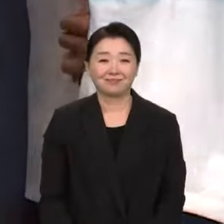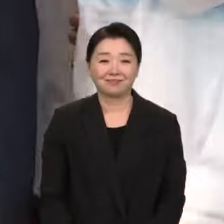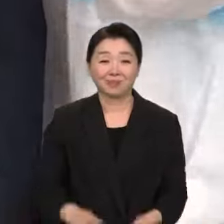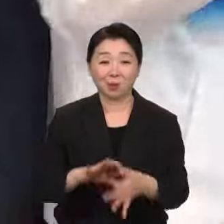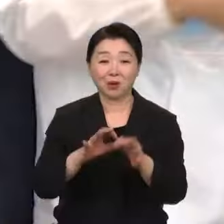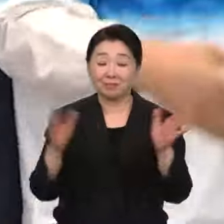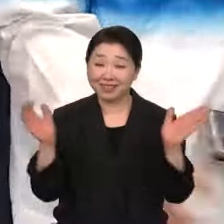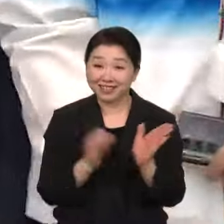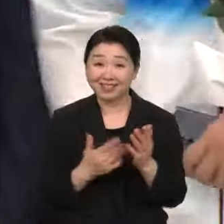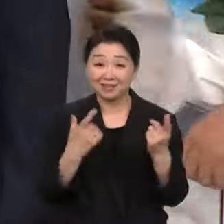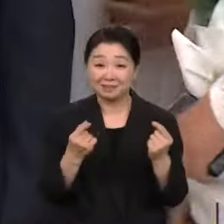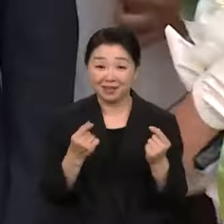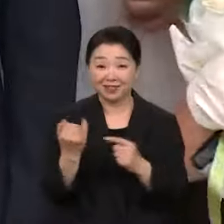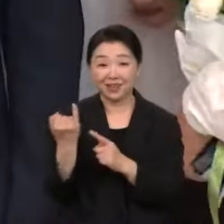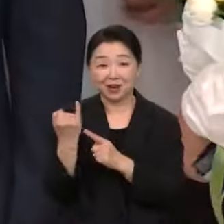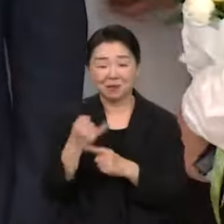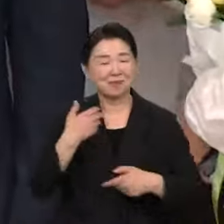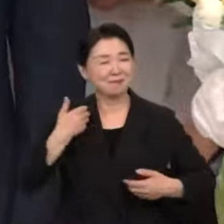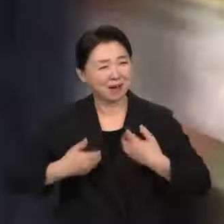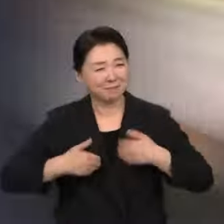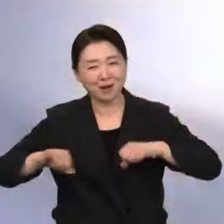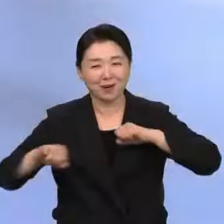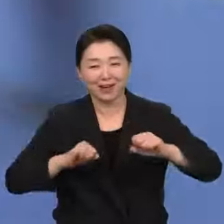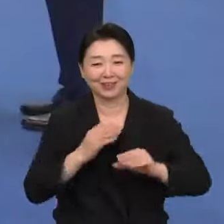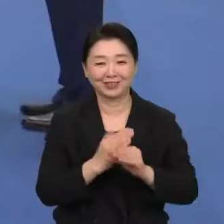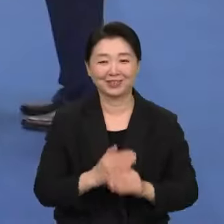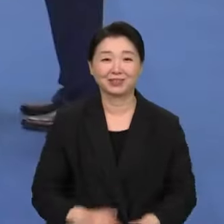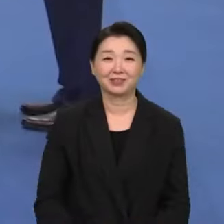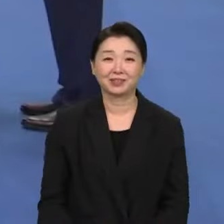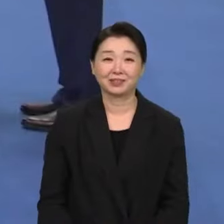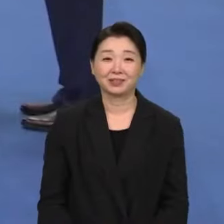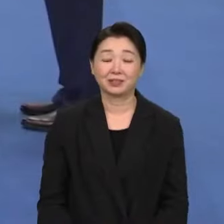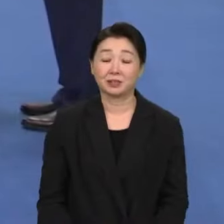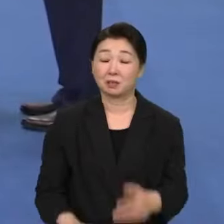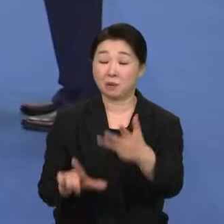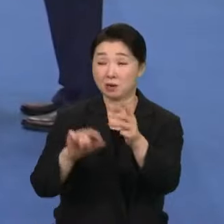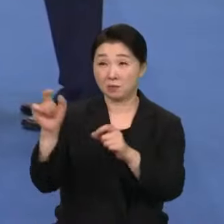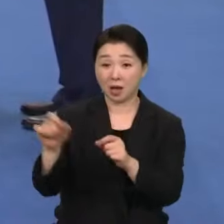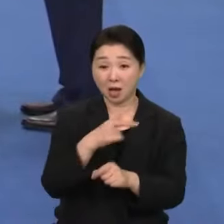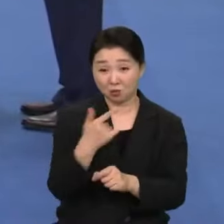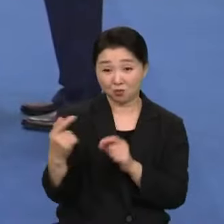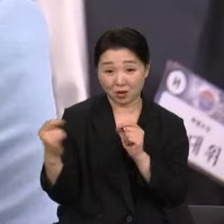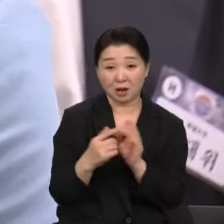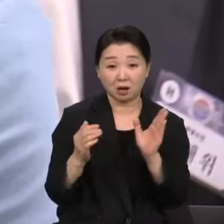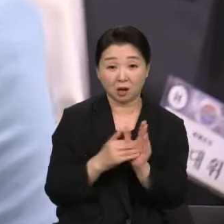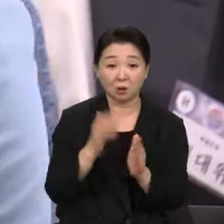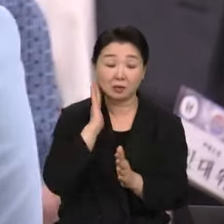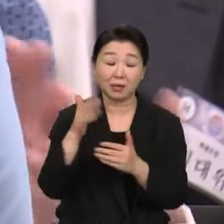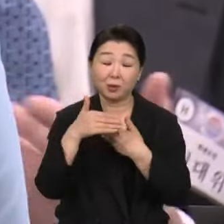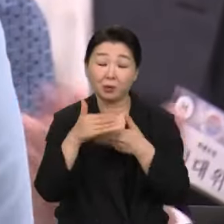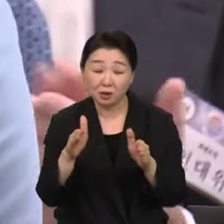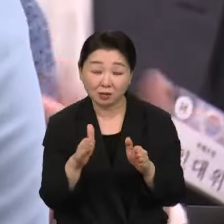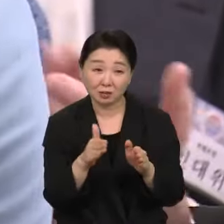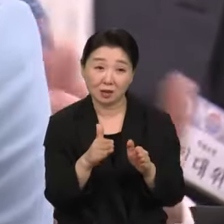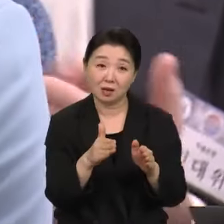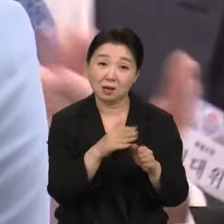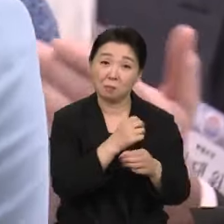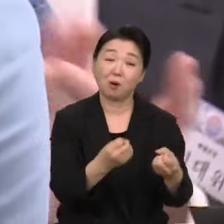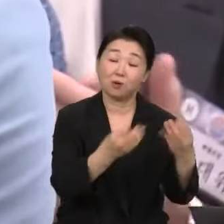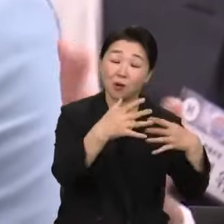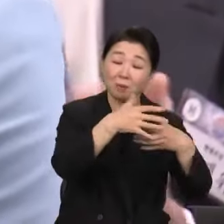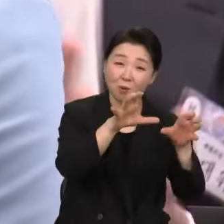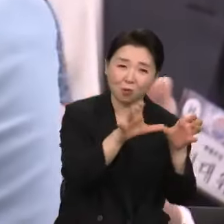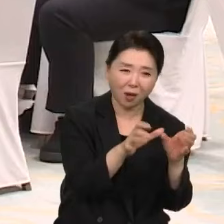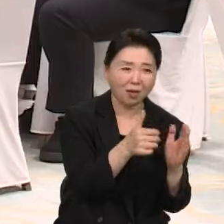올림픽이 끝났지만 허미미는 더 바쁩니다. 광복절을 하루 앞두고 대통령실부터 광복회까지 여러